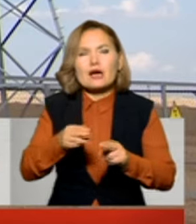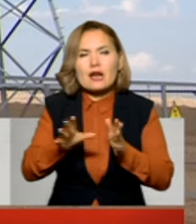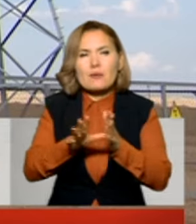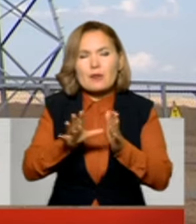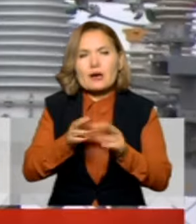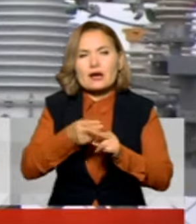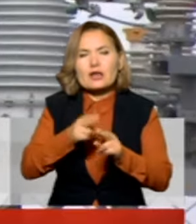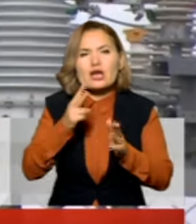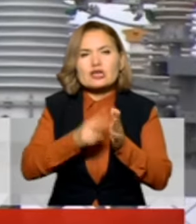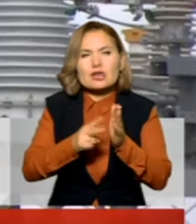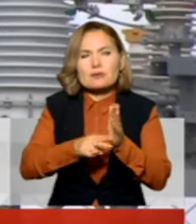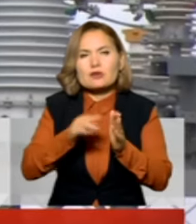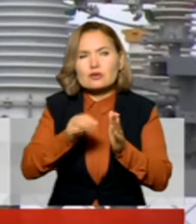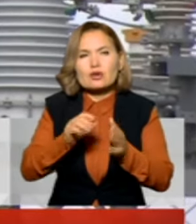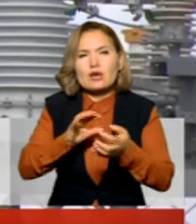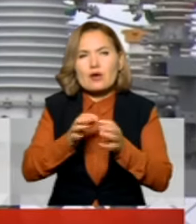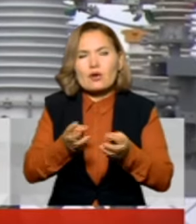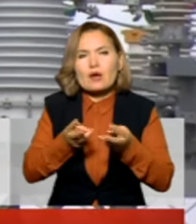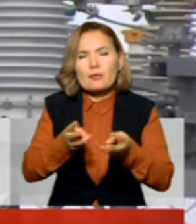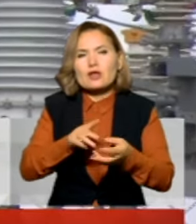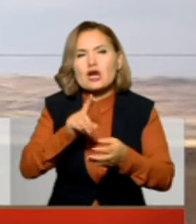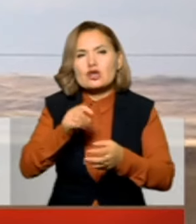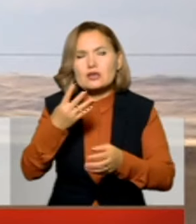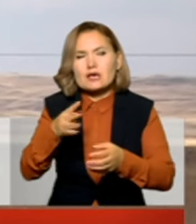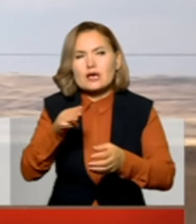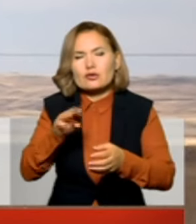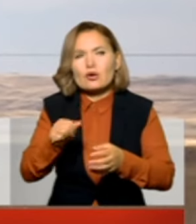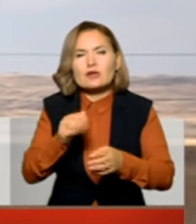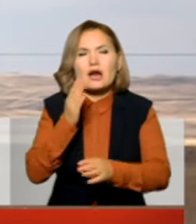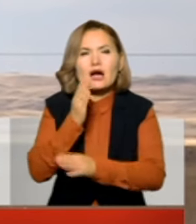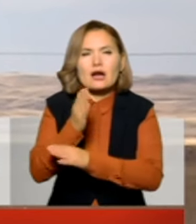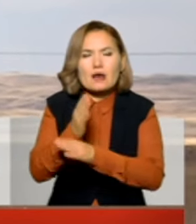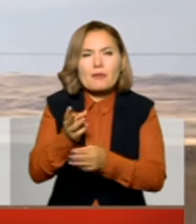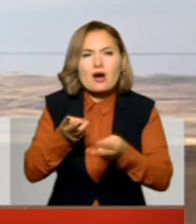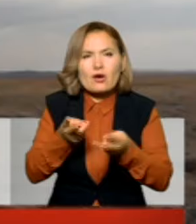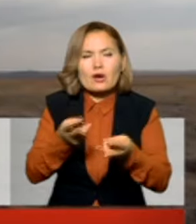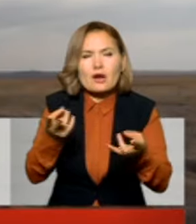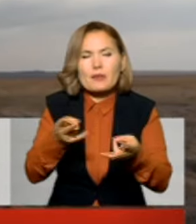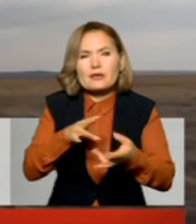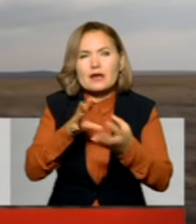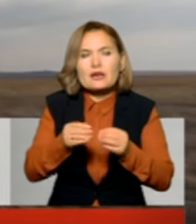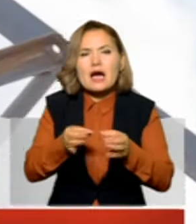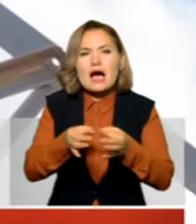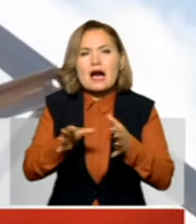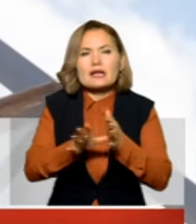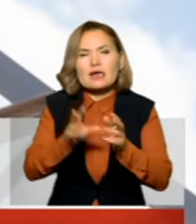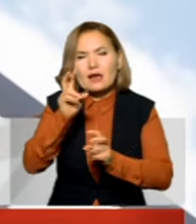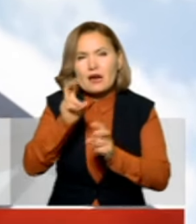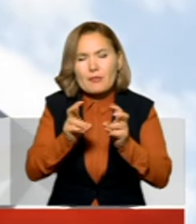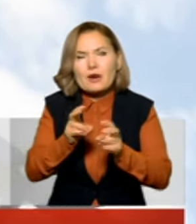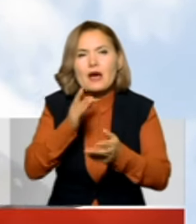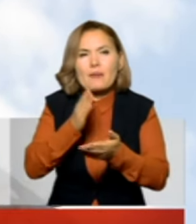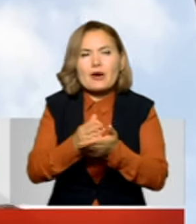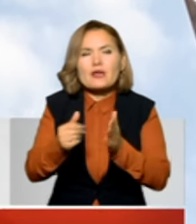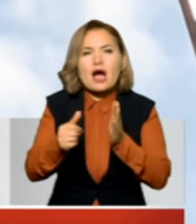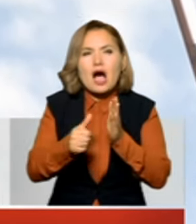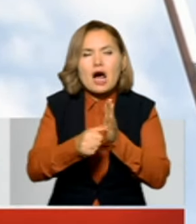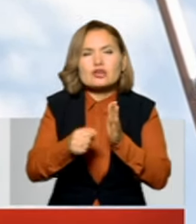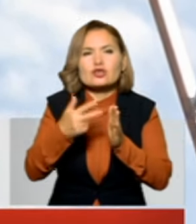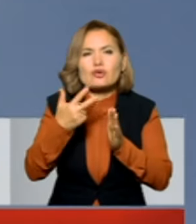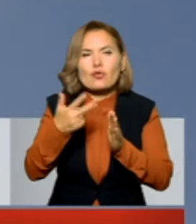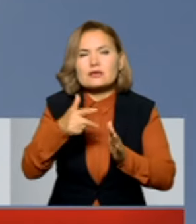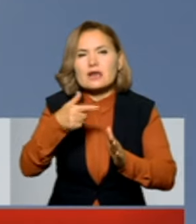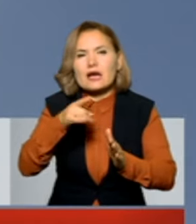үшін 70 тонна көмір немесе 140 тонна ағаш шағуға тура келеді. Ал атом электр станциясы бұған бар жоға 630